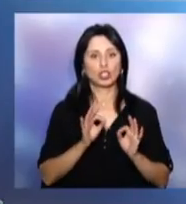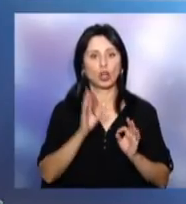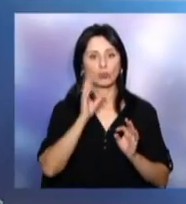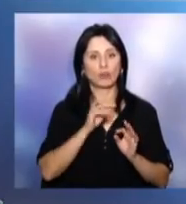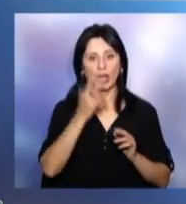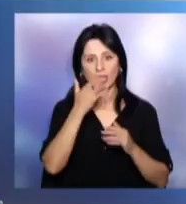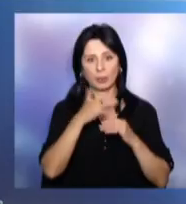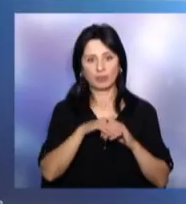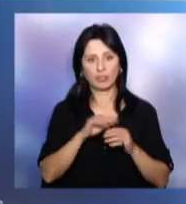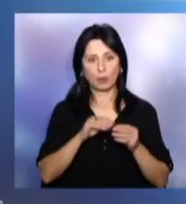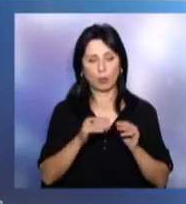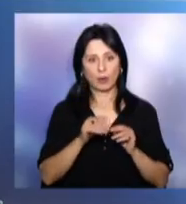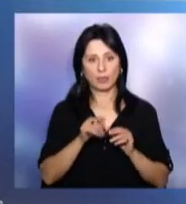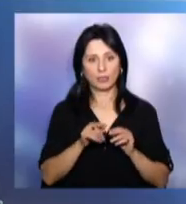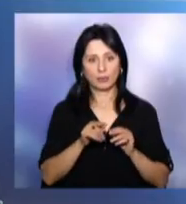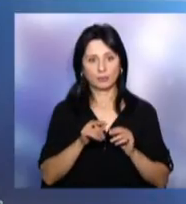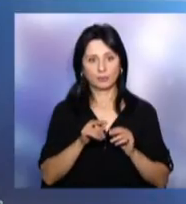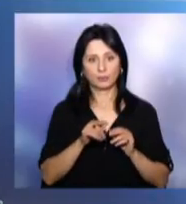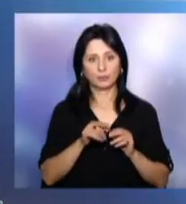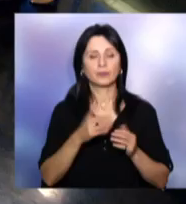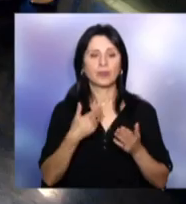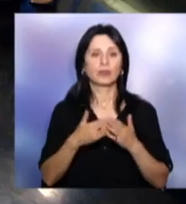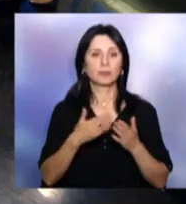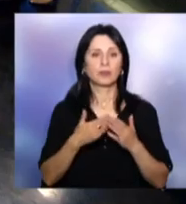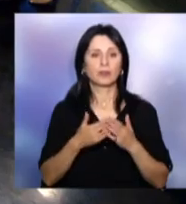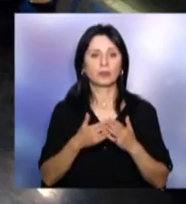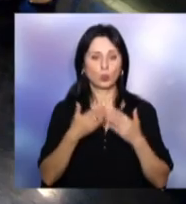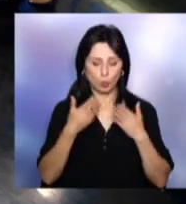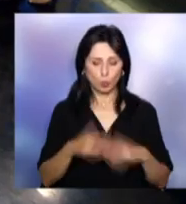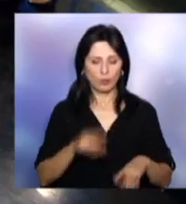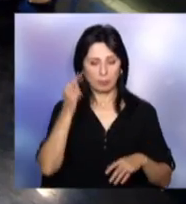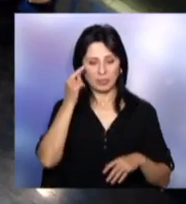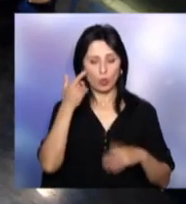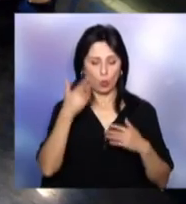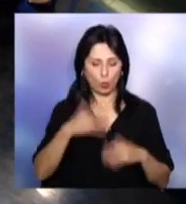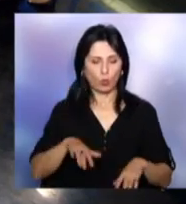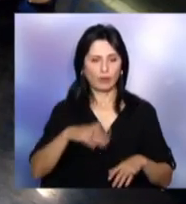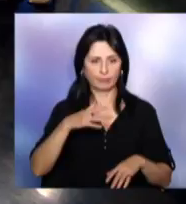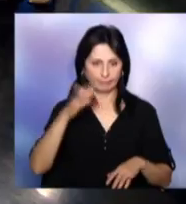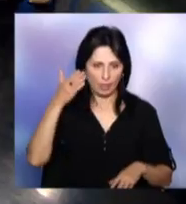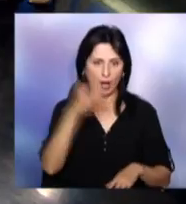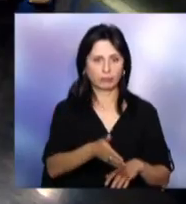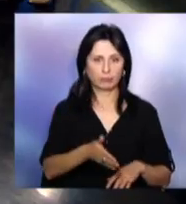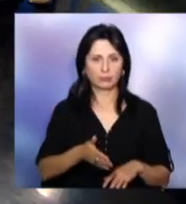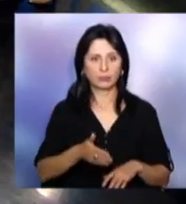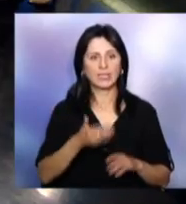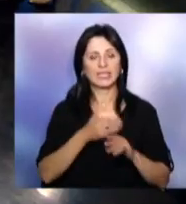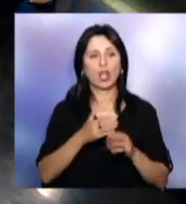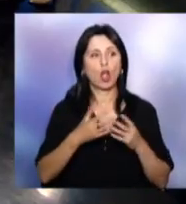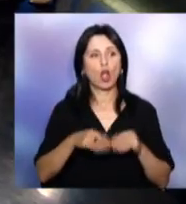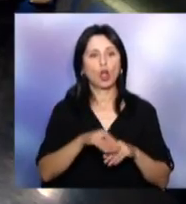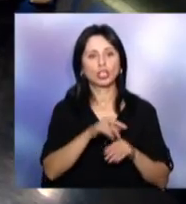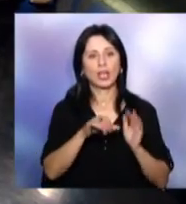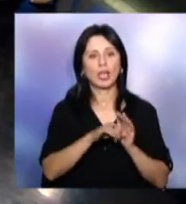მოახერხოთ ადაპტაცია პრობლემასთან. დაუშვით გადავლახეთ ფსიქოლოგიური ბარიერი. ან თანდათანობით ოჯახის